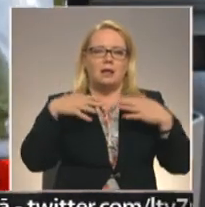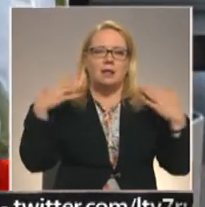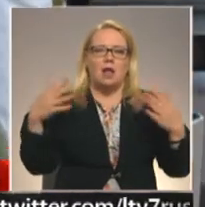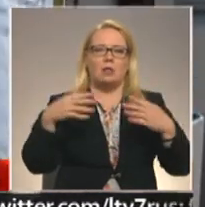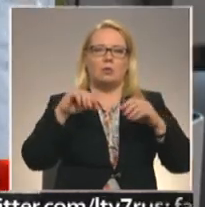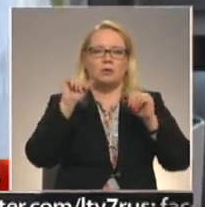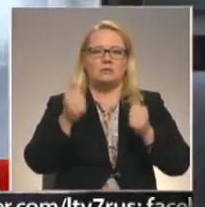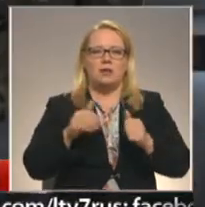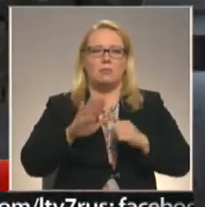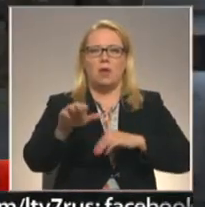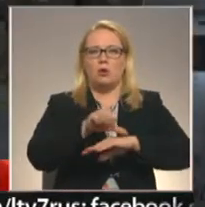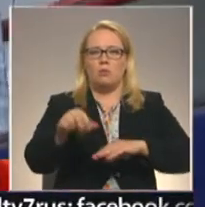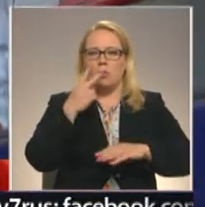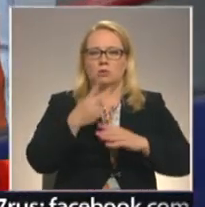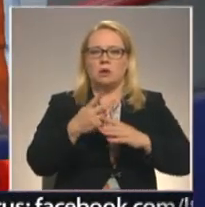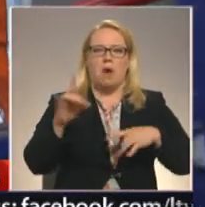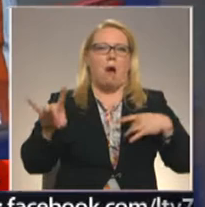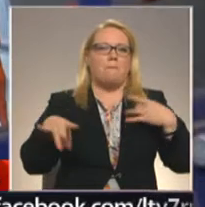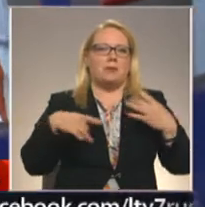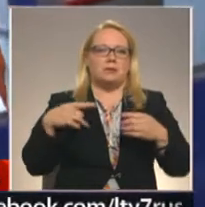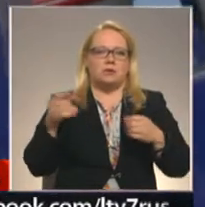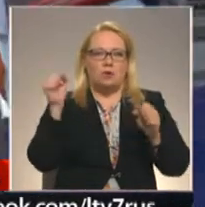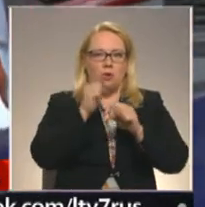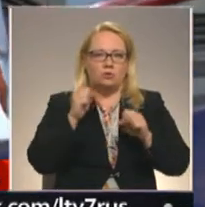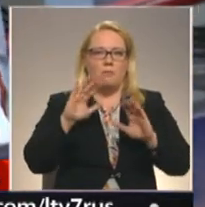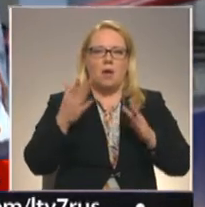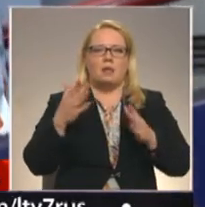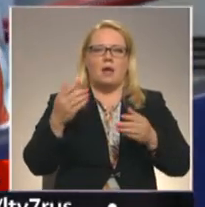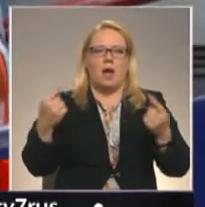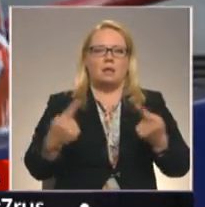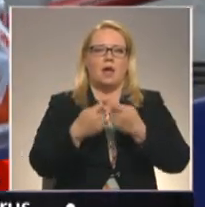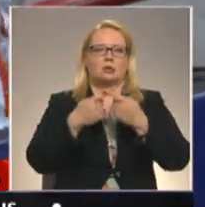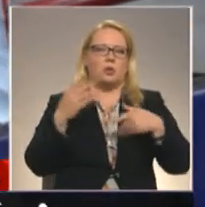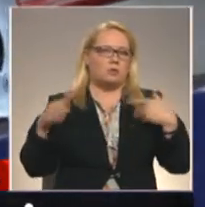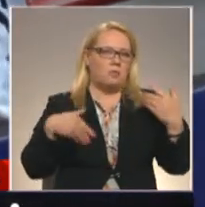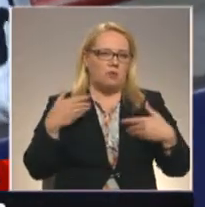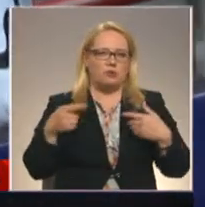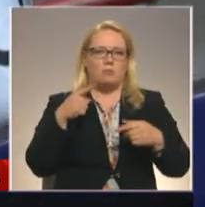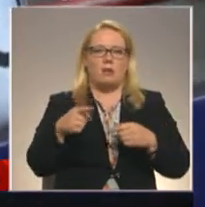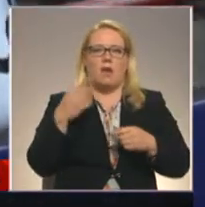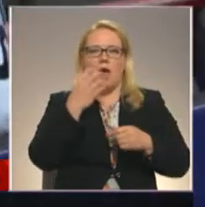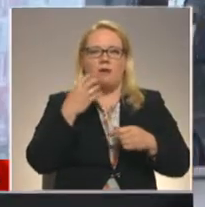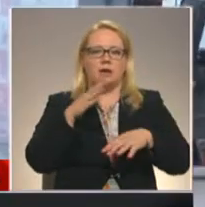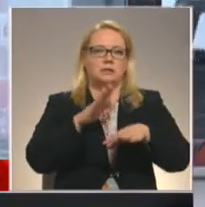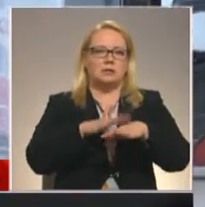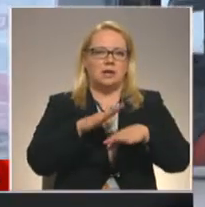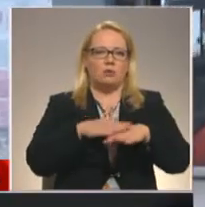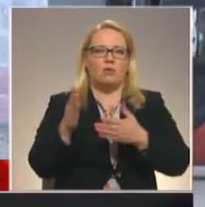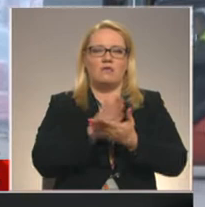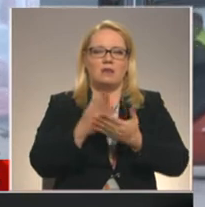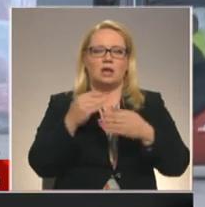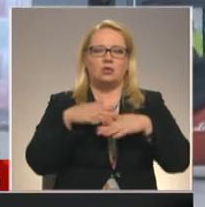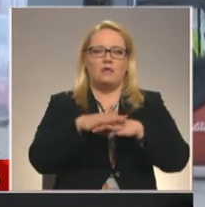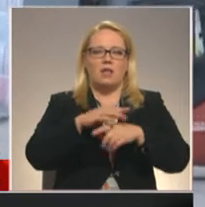izveidi pierobežā uzskatīta par ambiciozu. Tomēr tā attaisnojusi bažas. Produkcija nonāk Eiropas, gan Āzijas un pat Āfrikas tirgu, un vidējais